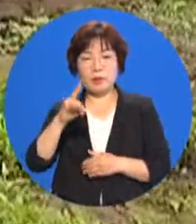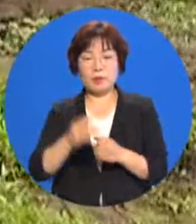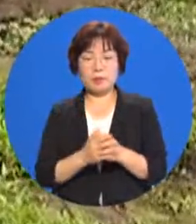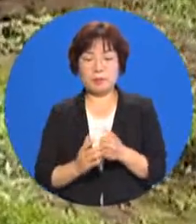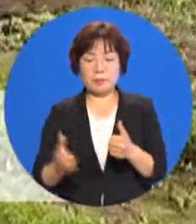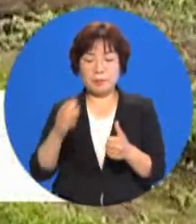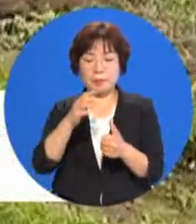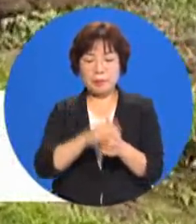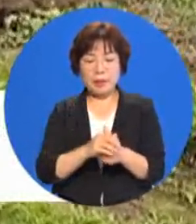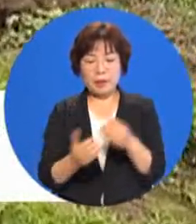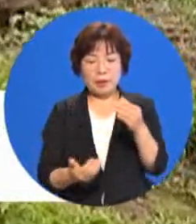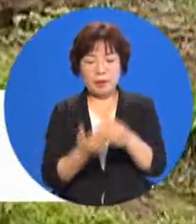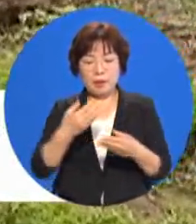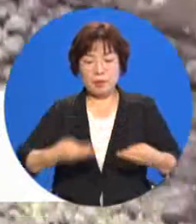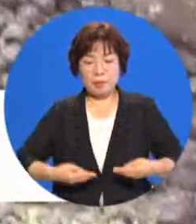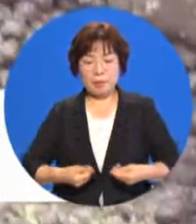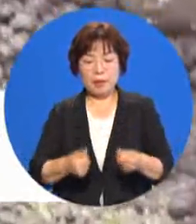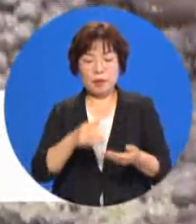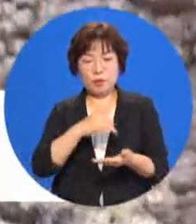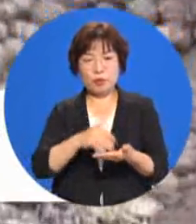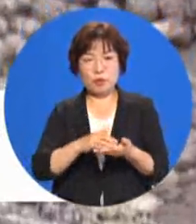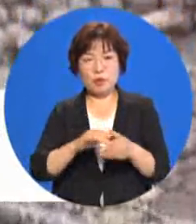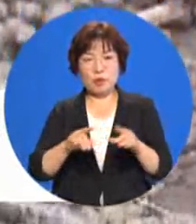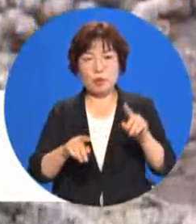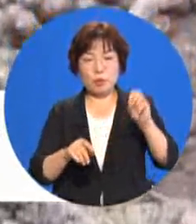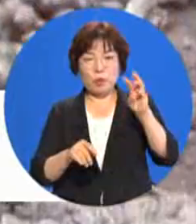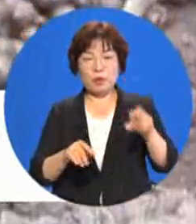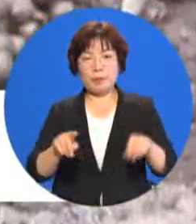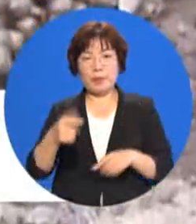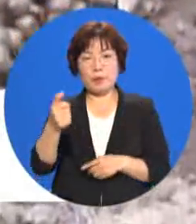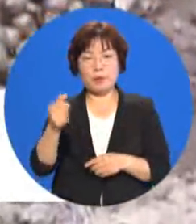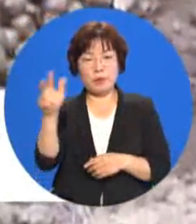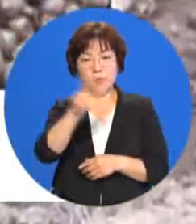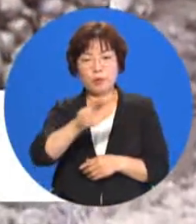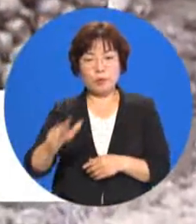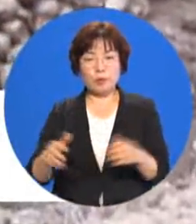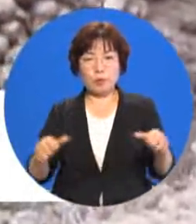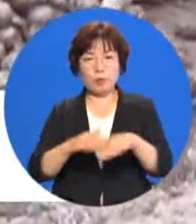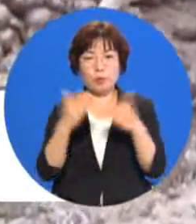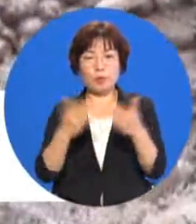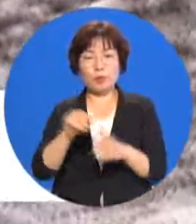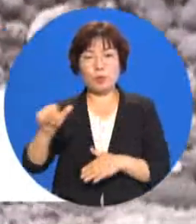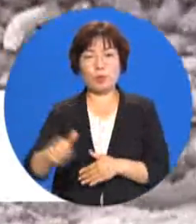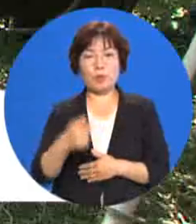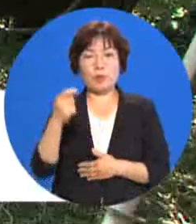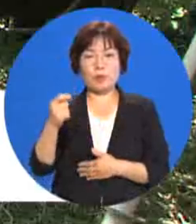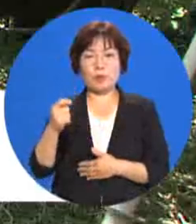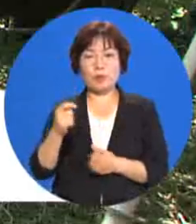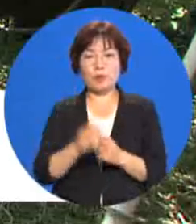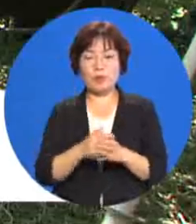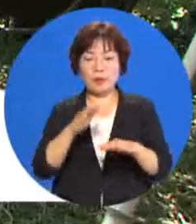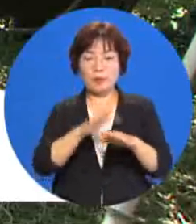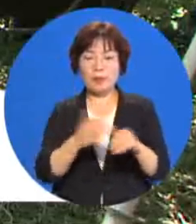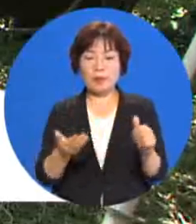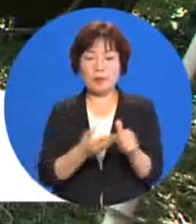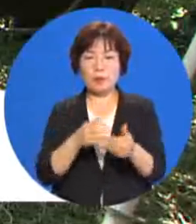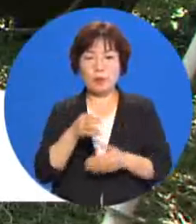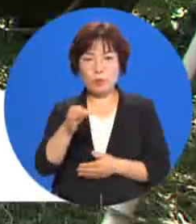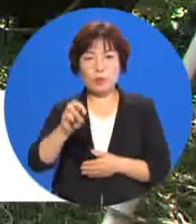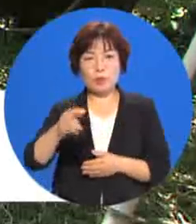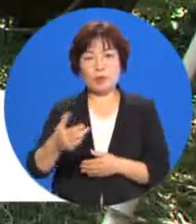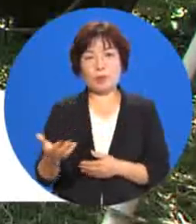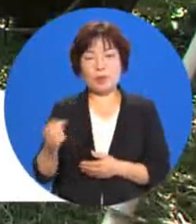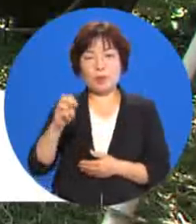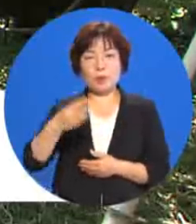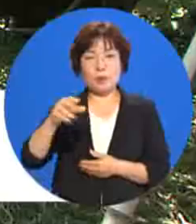배정된 매실의 산지 폐기 물량은 광양 150톤을 포함해 전국적으로 모두 500톤. 농가에 지급되는 3억